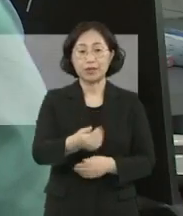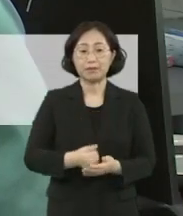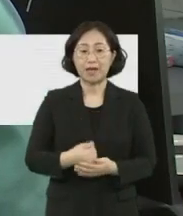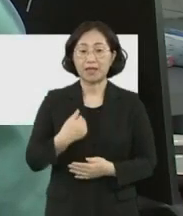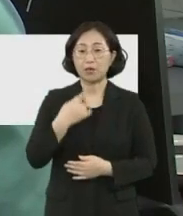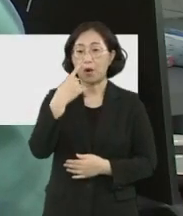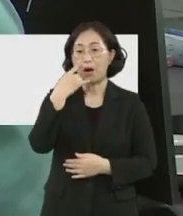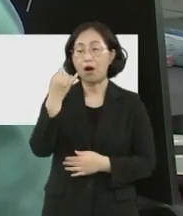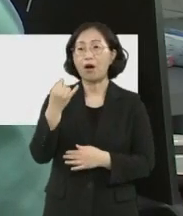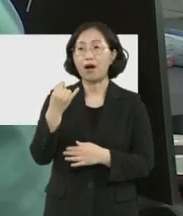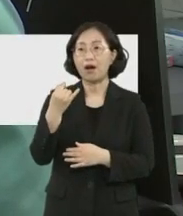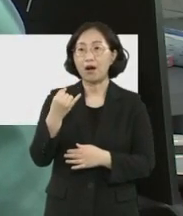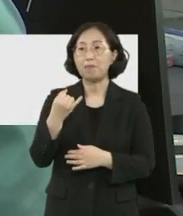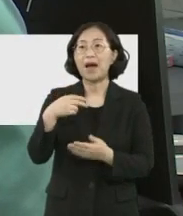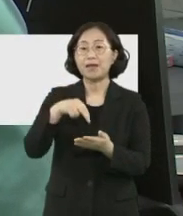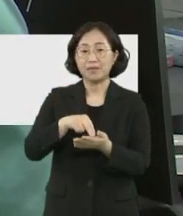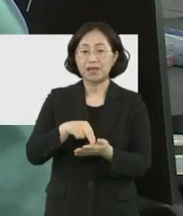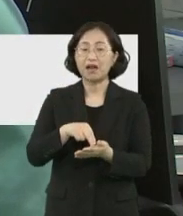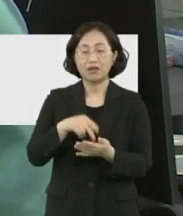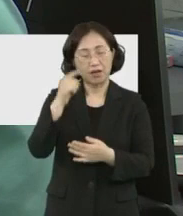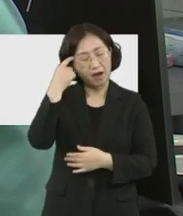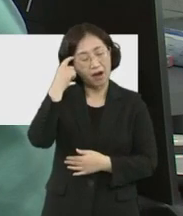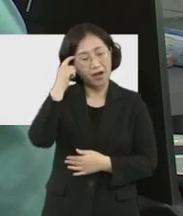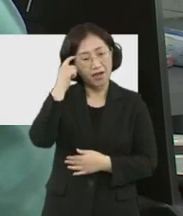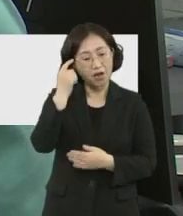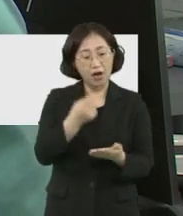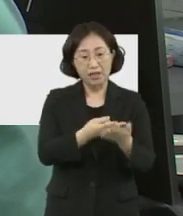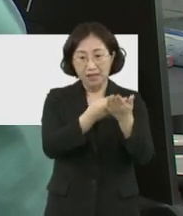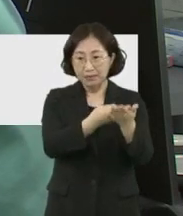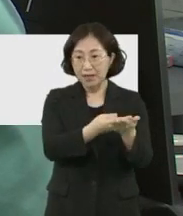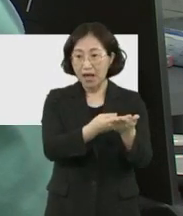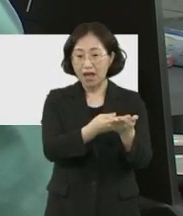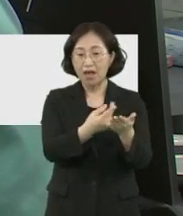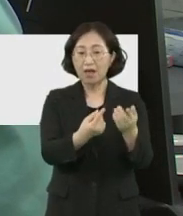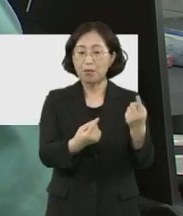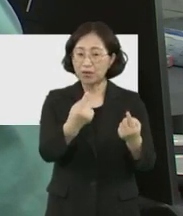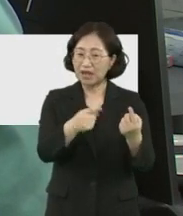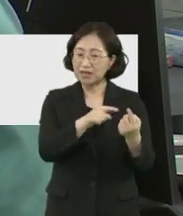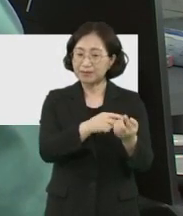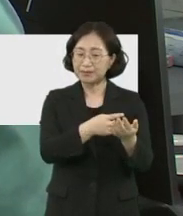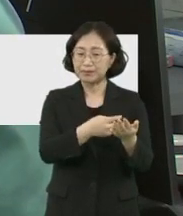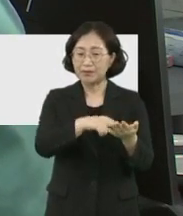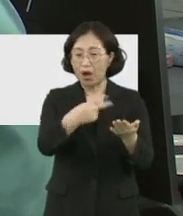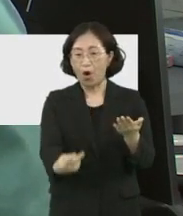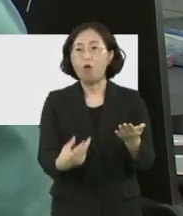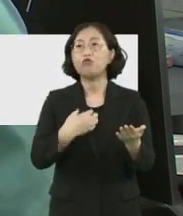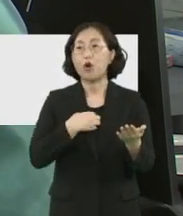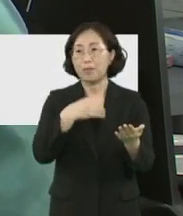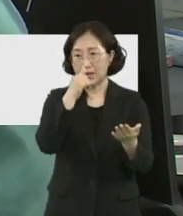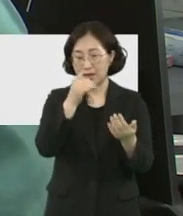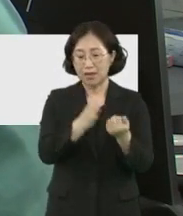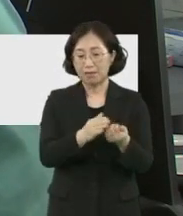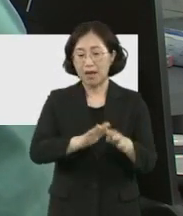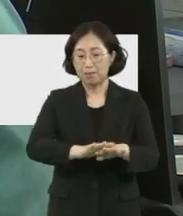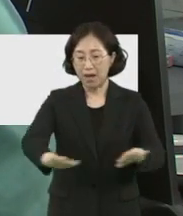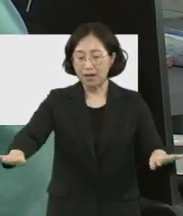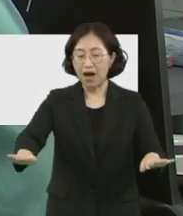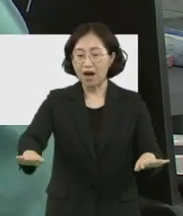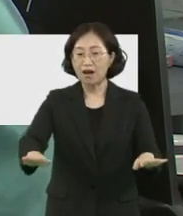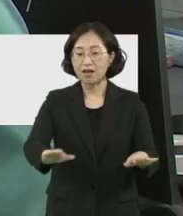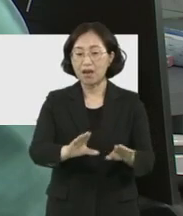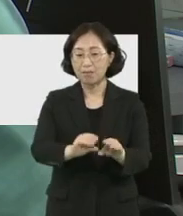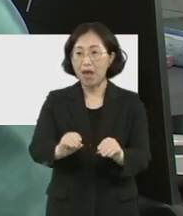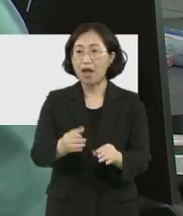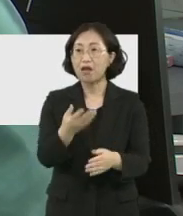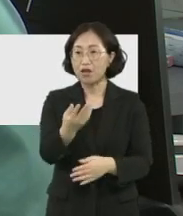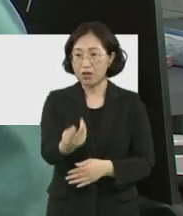입장에서 생각하다 보니까 이제 침대 생활보다는 낙상의 위험성이 없는 바닥 생활을 할 수 있도록 해드려야